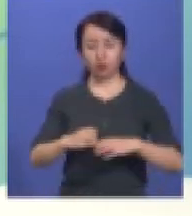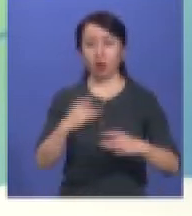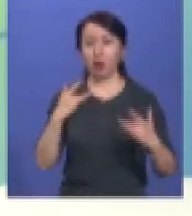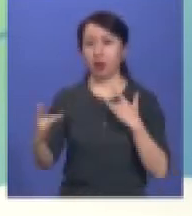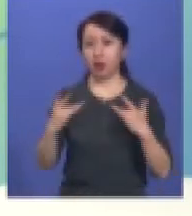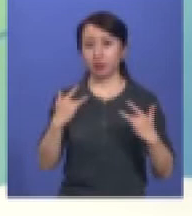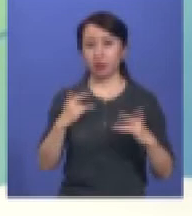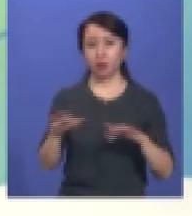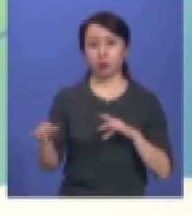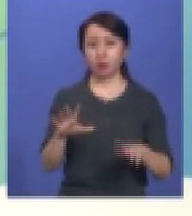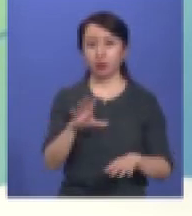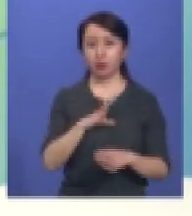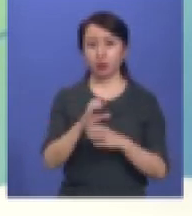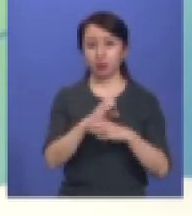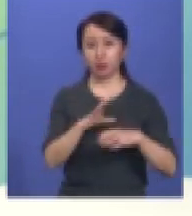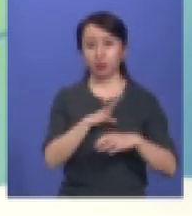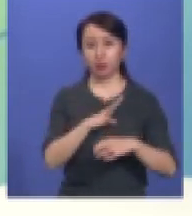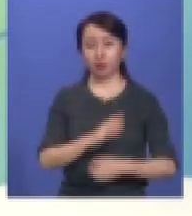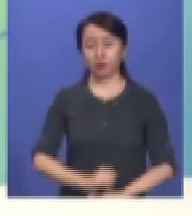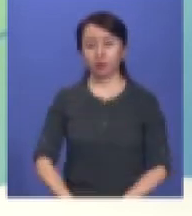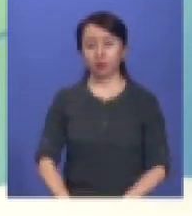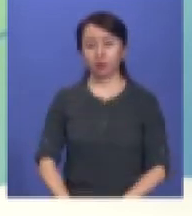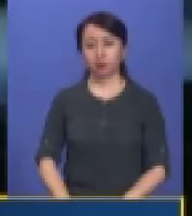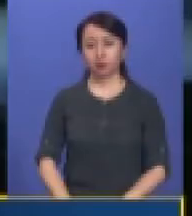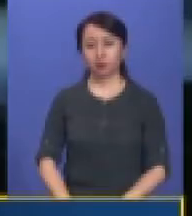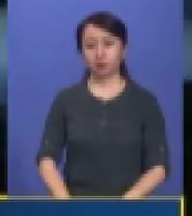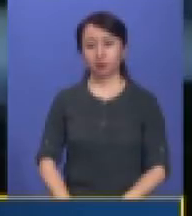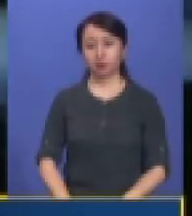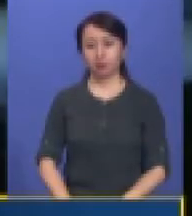прошел концерт. На мероприятии побывала и наша съемочная группа.